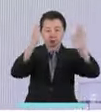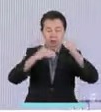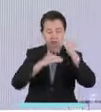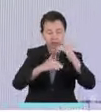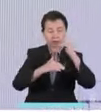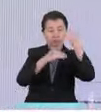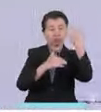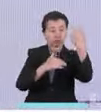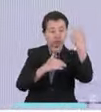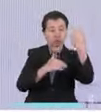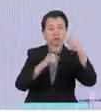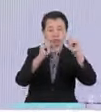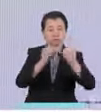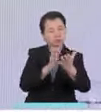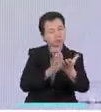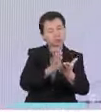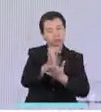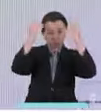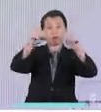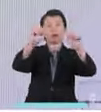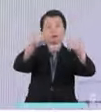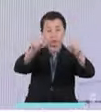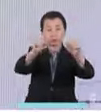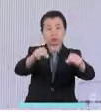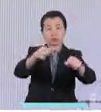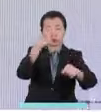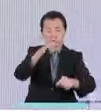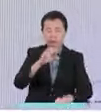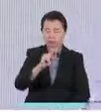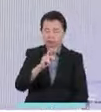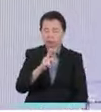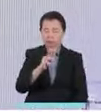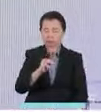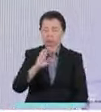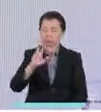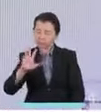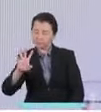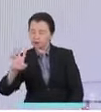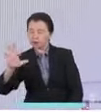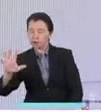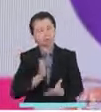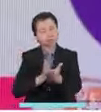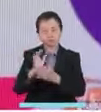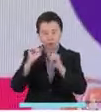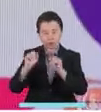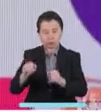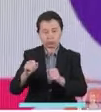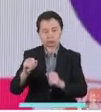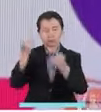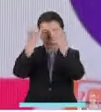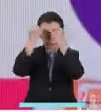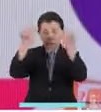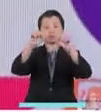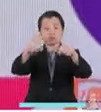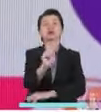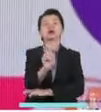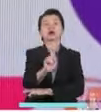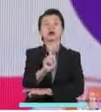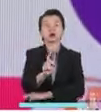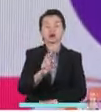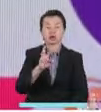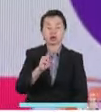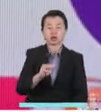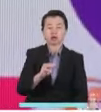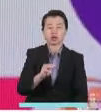1 dan tahap 2 boleh terus mengambil diploma. Untuk SKM 3, 4 dan 5 mereka terus boleh mengambil ijazah. Di mana? Di